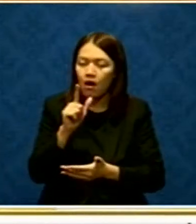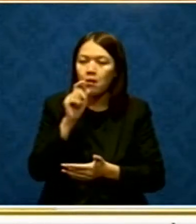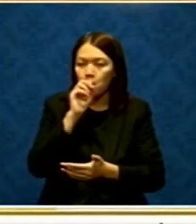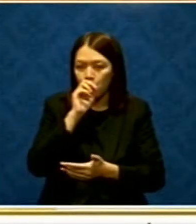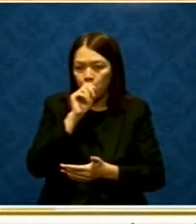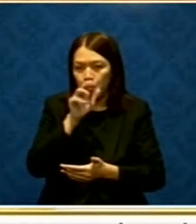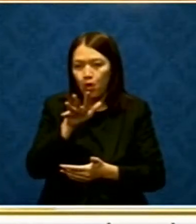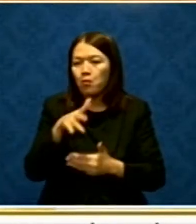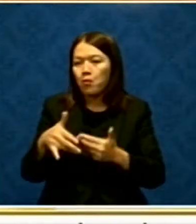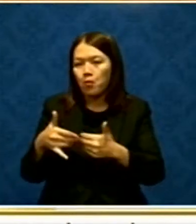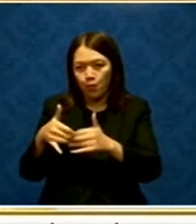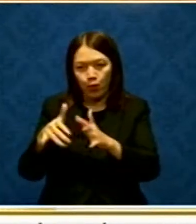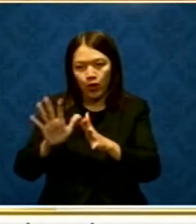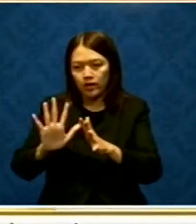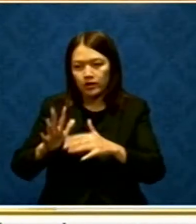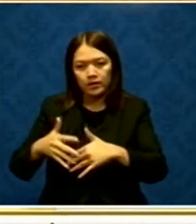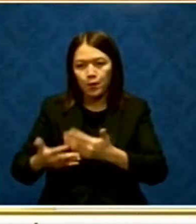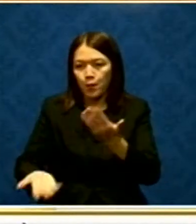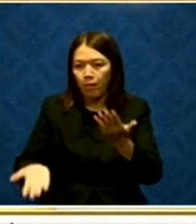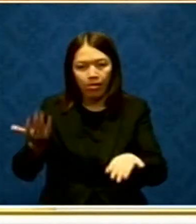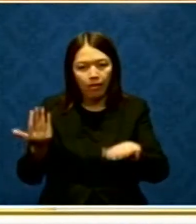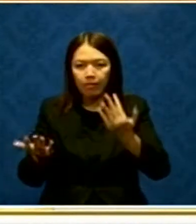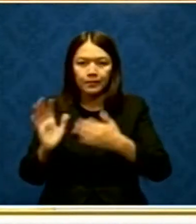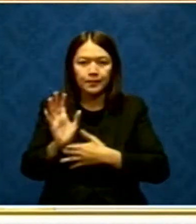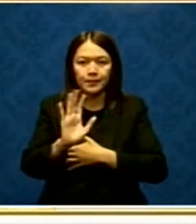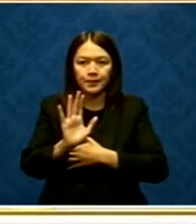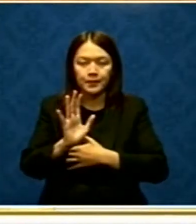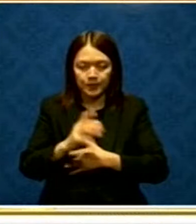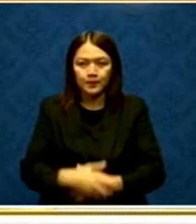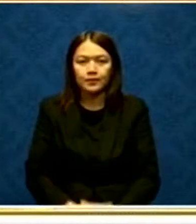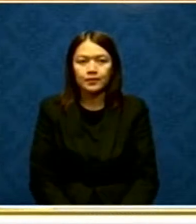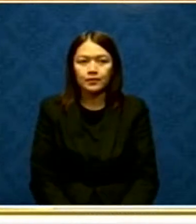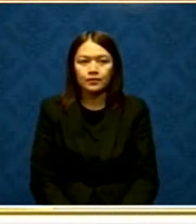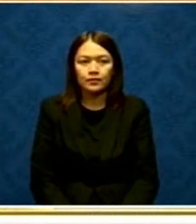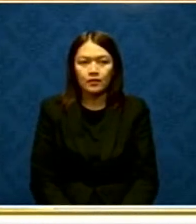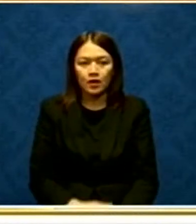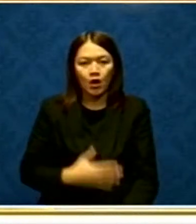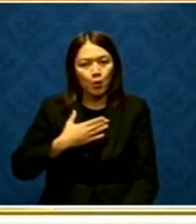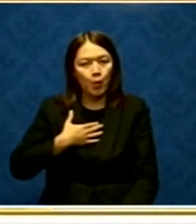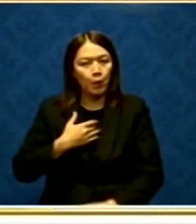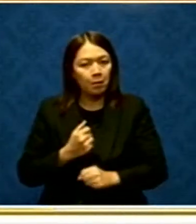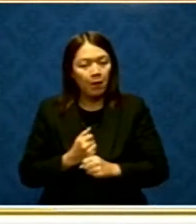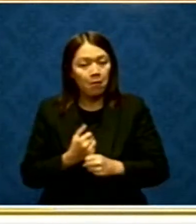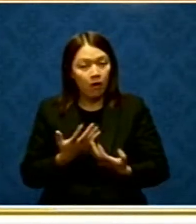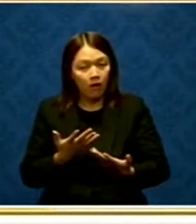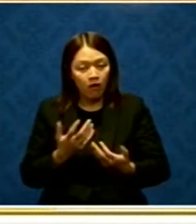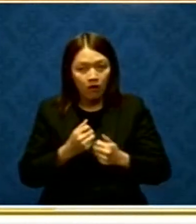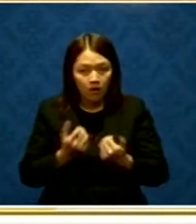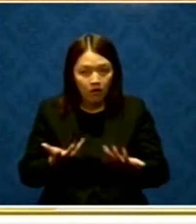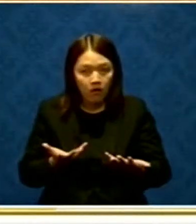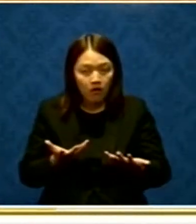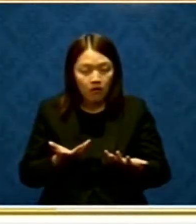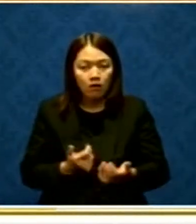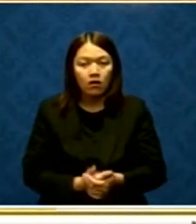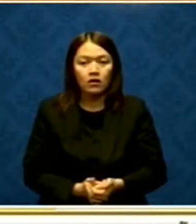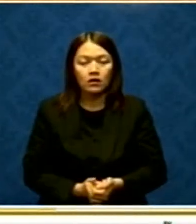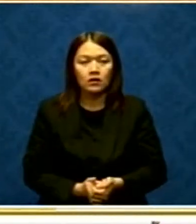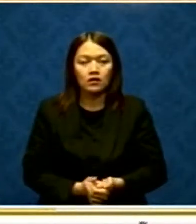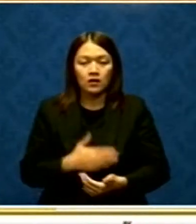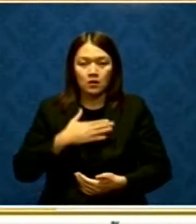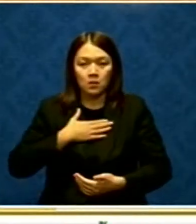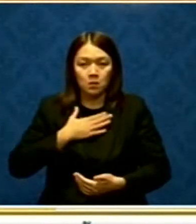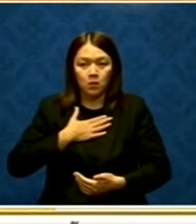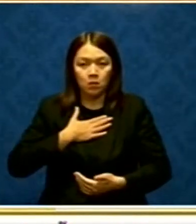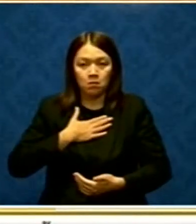ว่าเราไม่ได้ปล่อยอ่ะไม่ปล่อยปะละเลยเพราะนั้นถามว่าผมจะต้องทำอะไรมากกว่านี้ไหมเรียนอย่างนี้ครับ